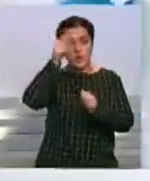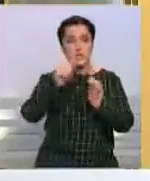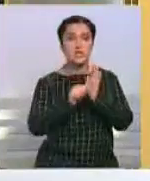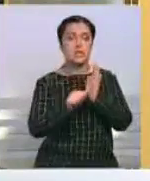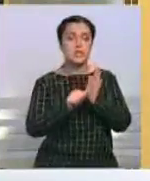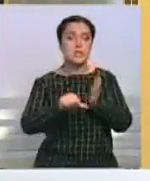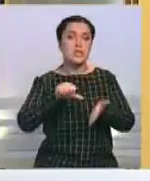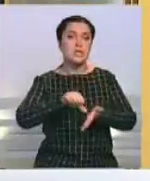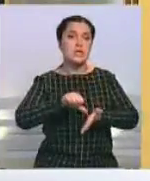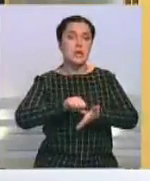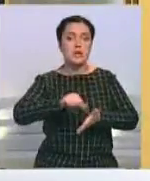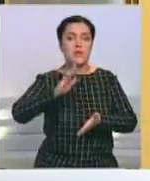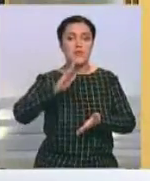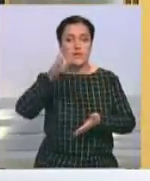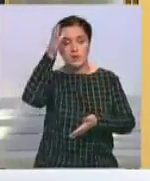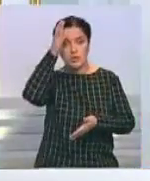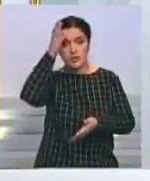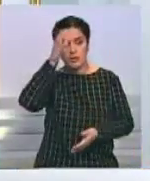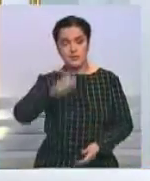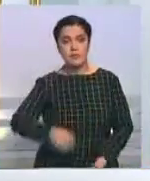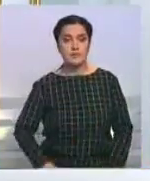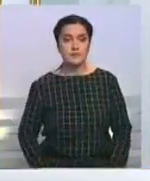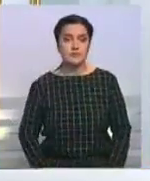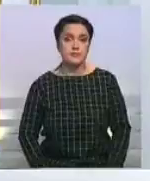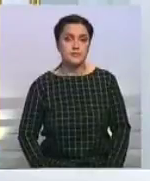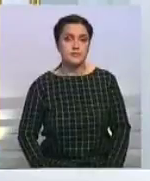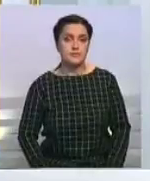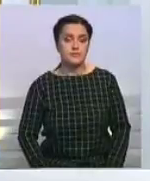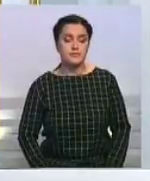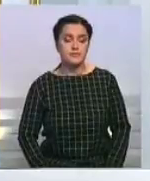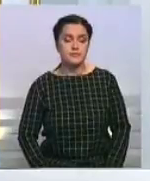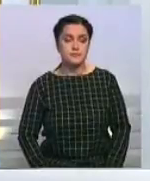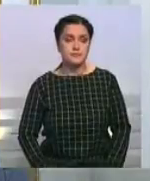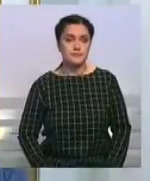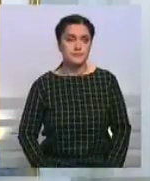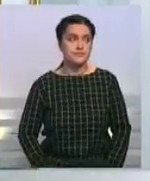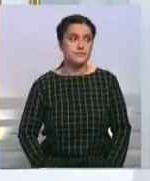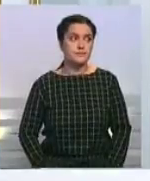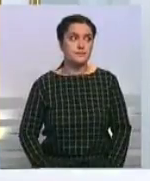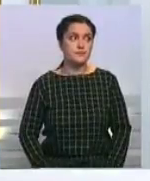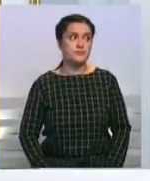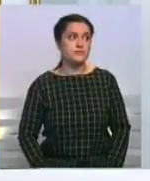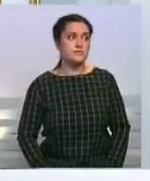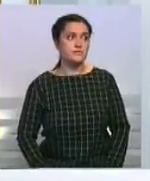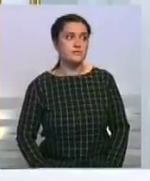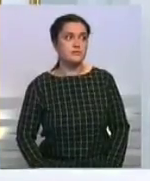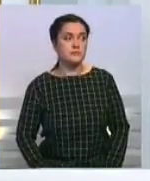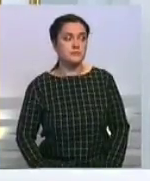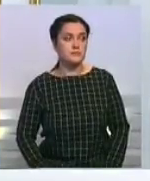и более 60 кандидатов наук я не думаю что здесь